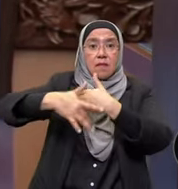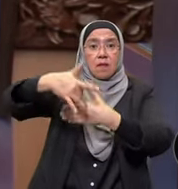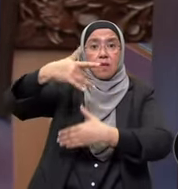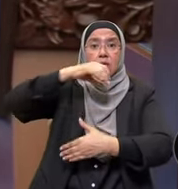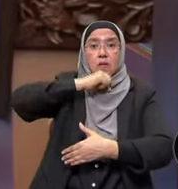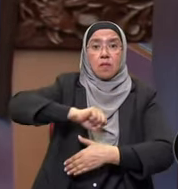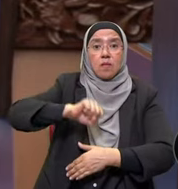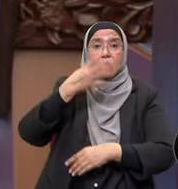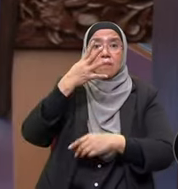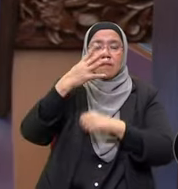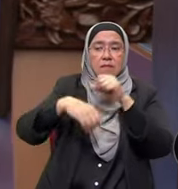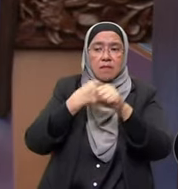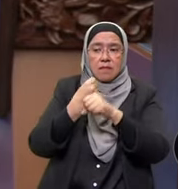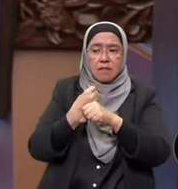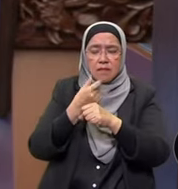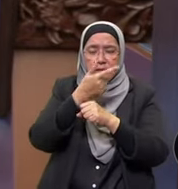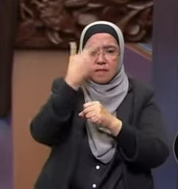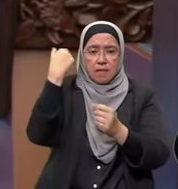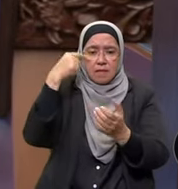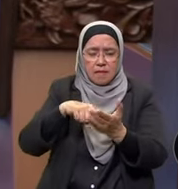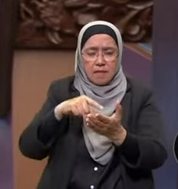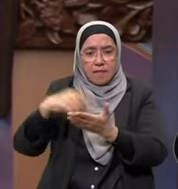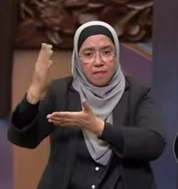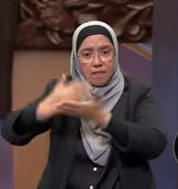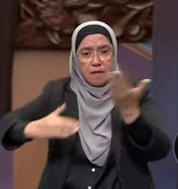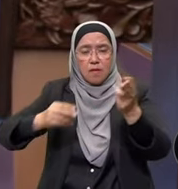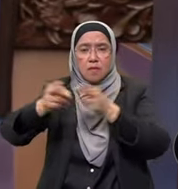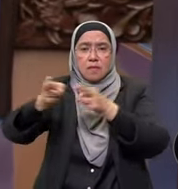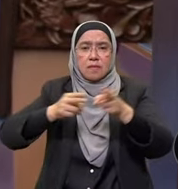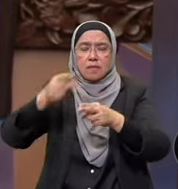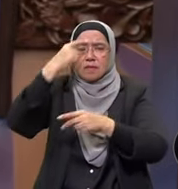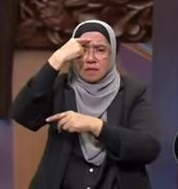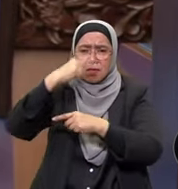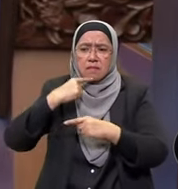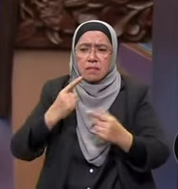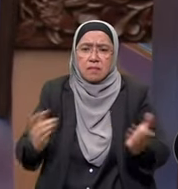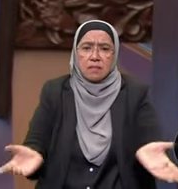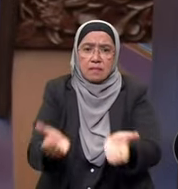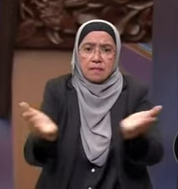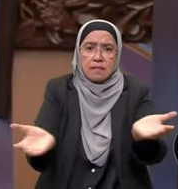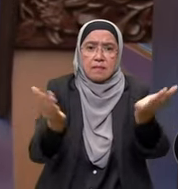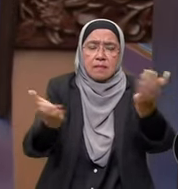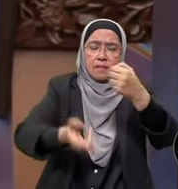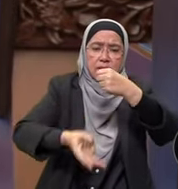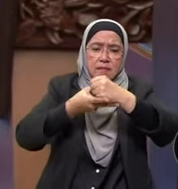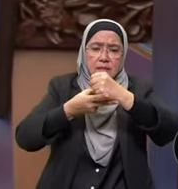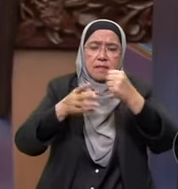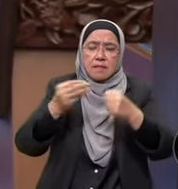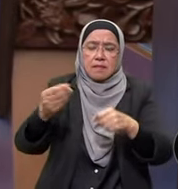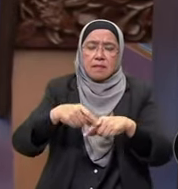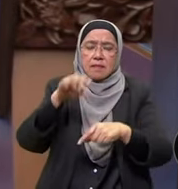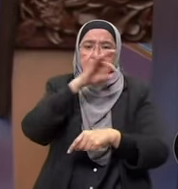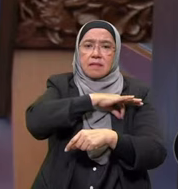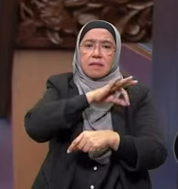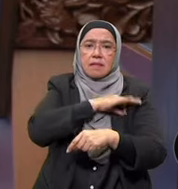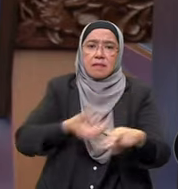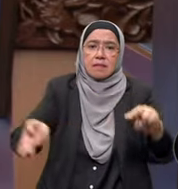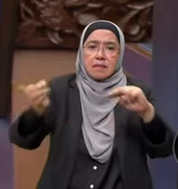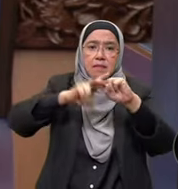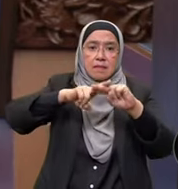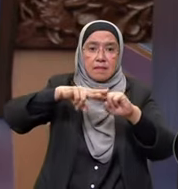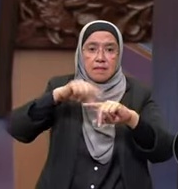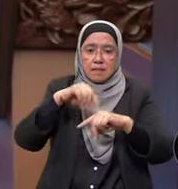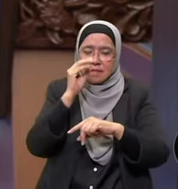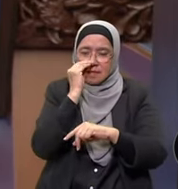adalah sebahagian daripada usaha kwsp untuk menggalakkan simpanan dan memanfaatkan gandaan dividen lebih awal